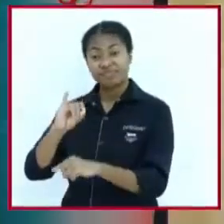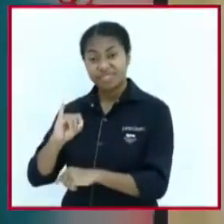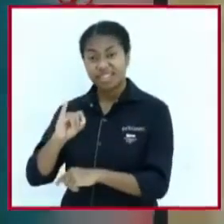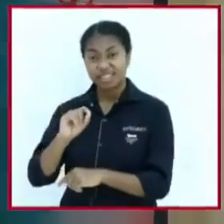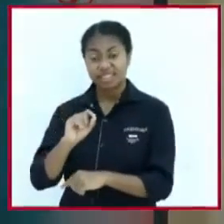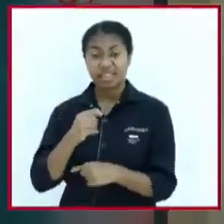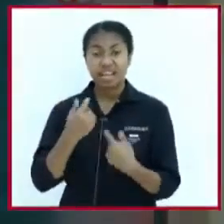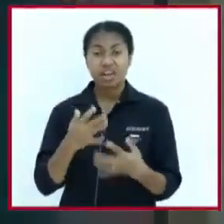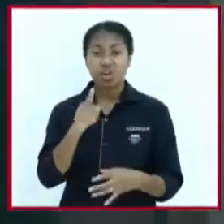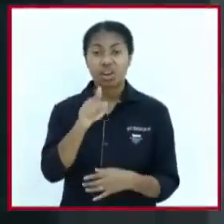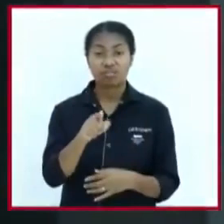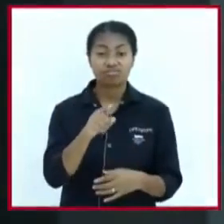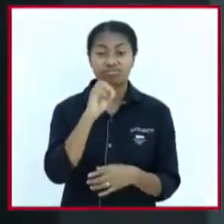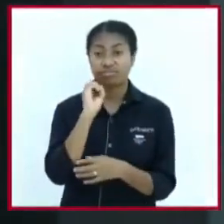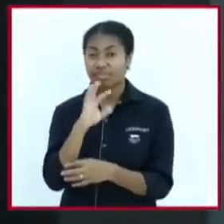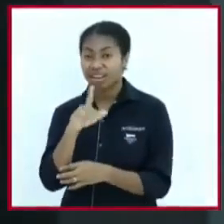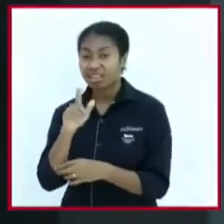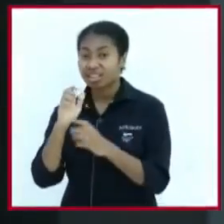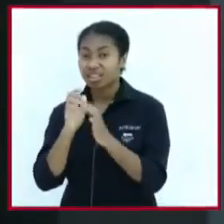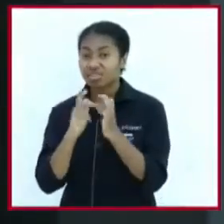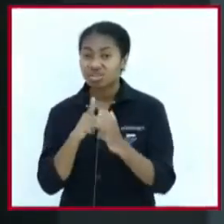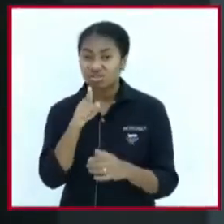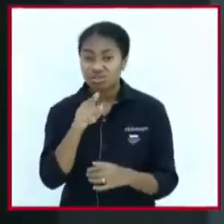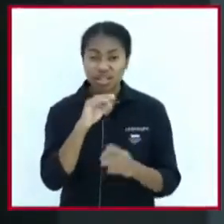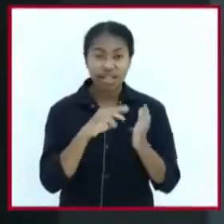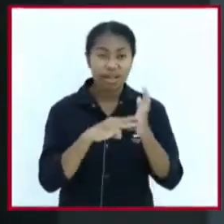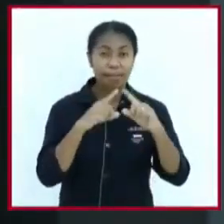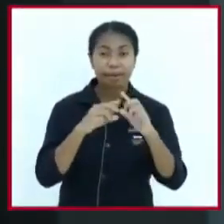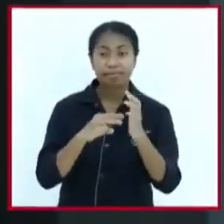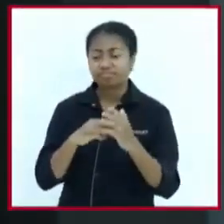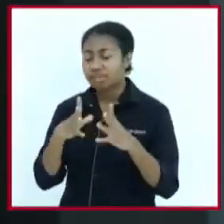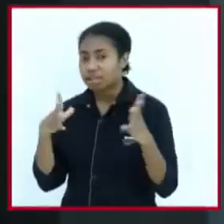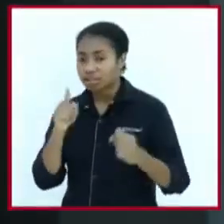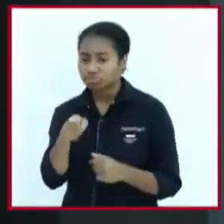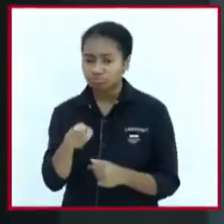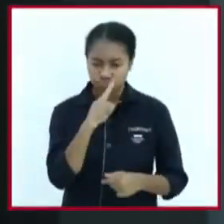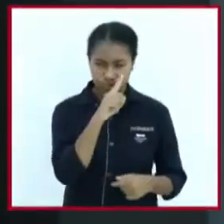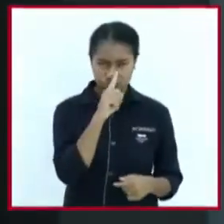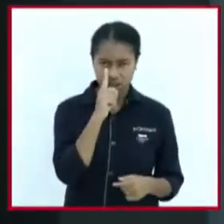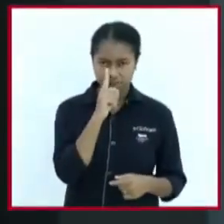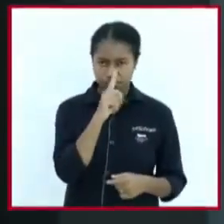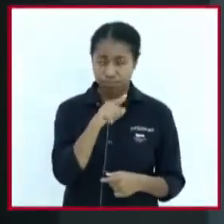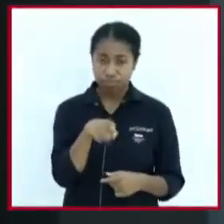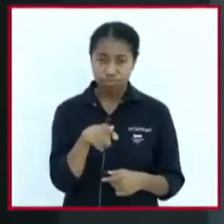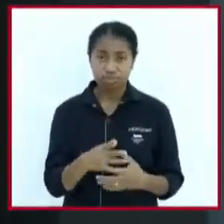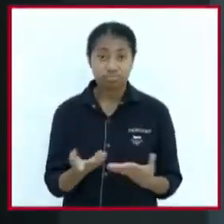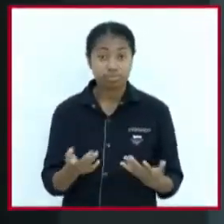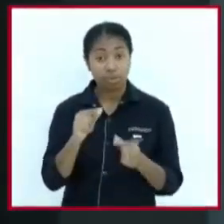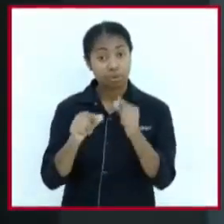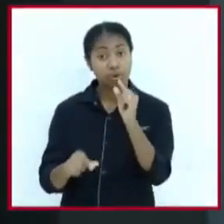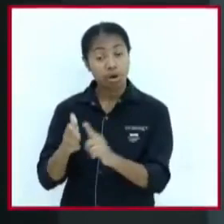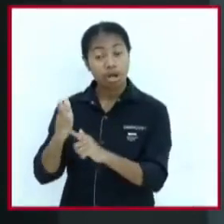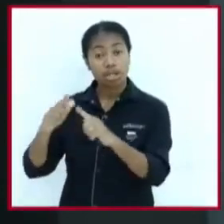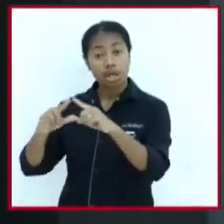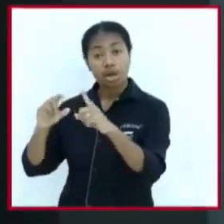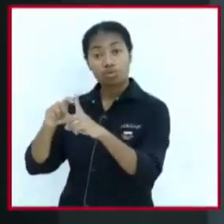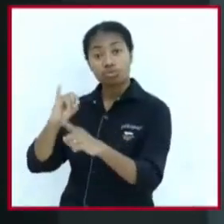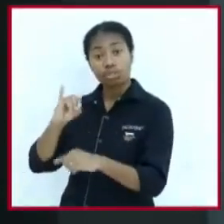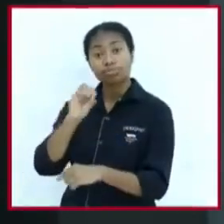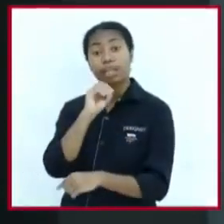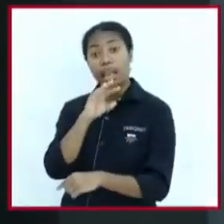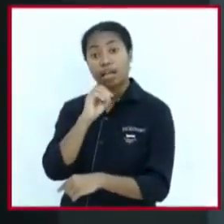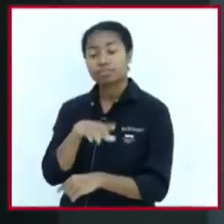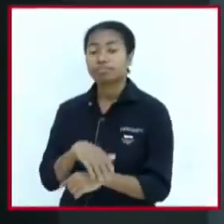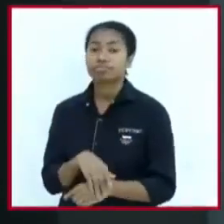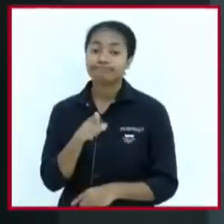kalau kalian bilang Yesus to imam besar itu ngawur ya itu menyalahi aturan